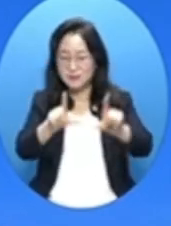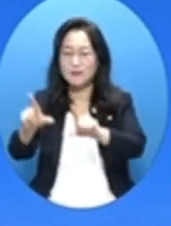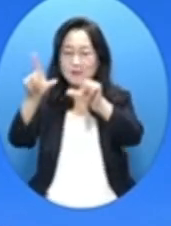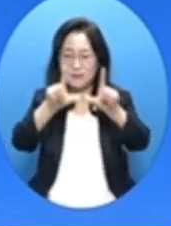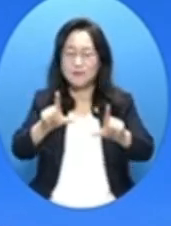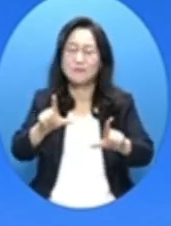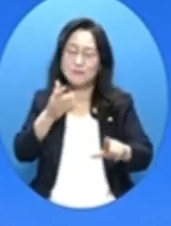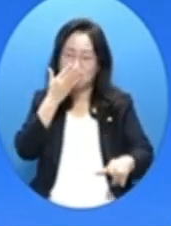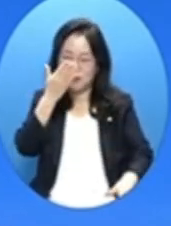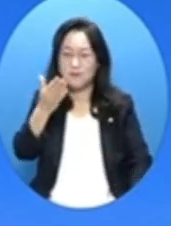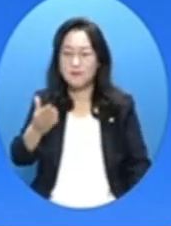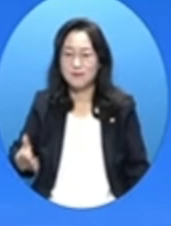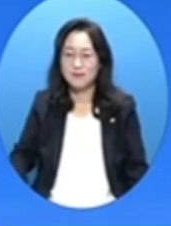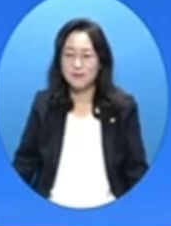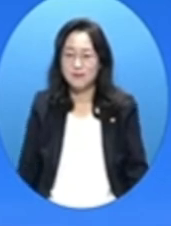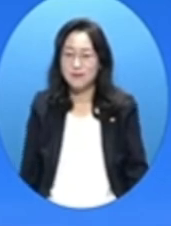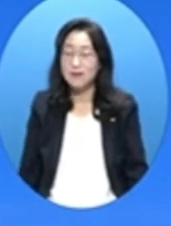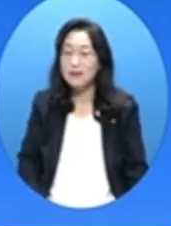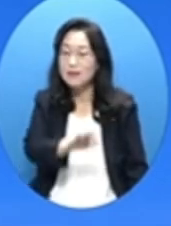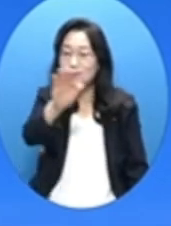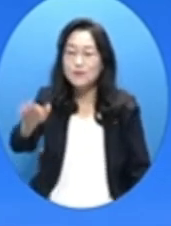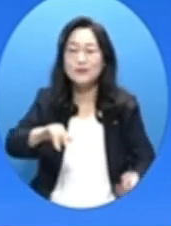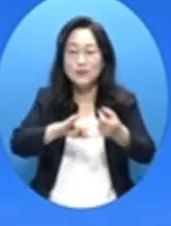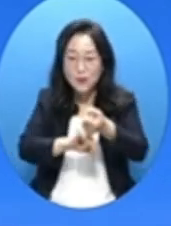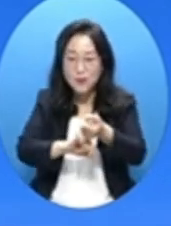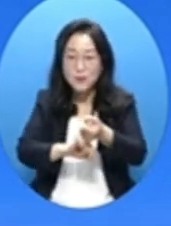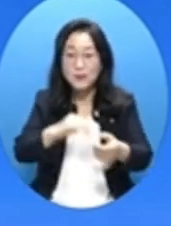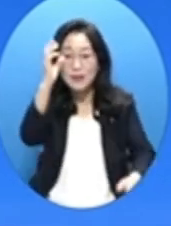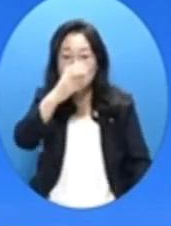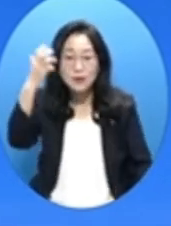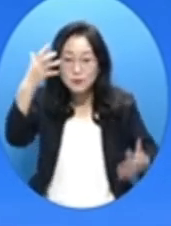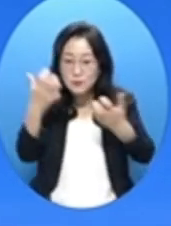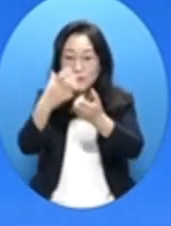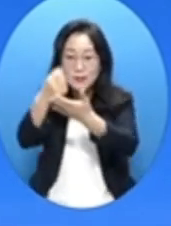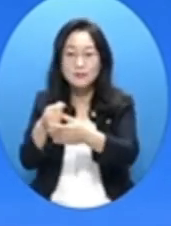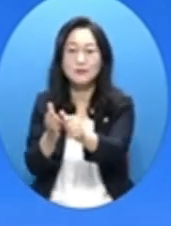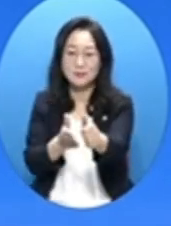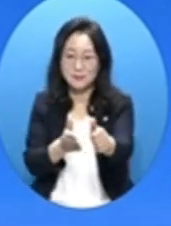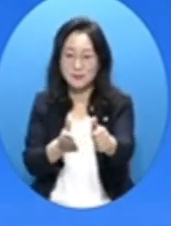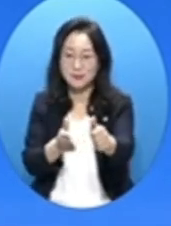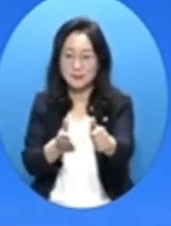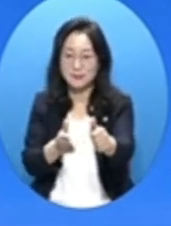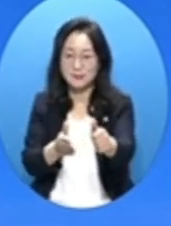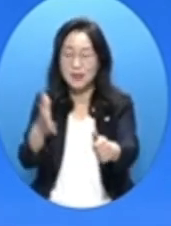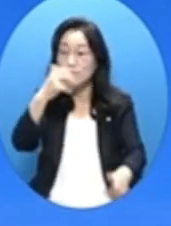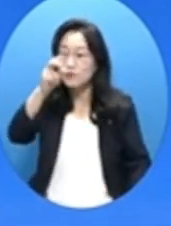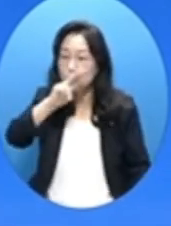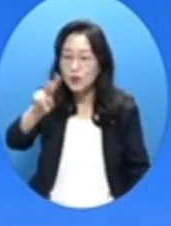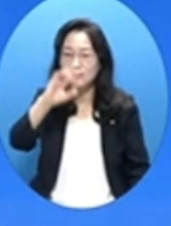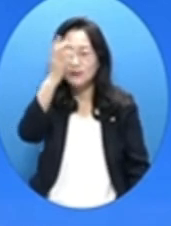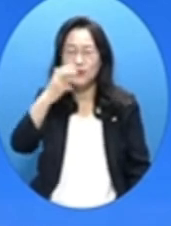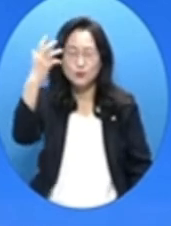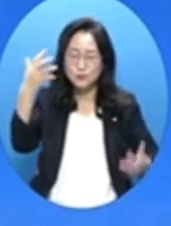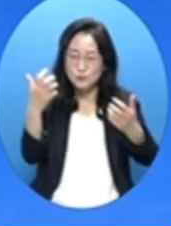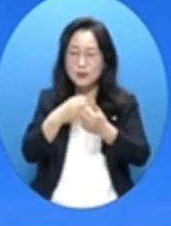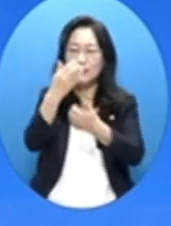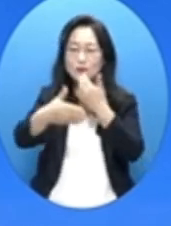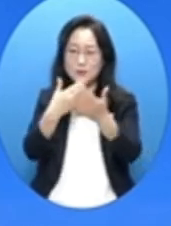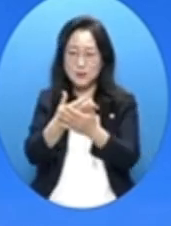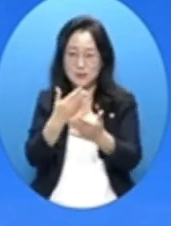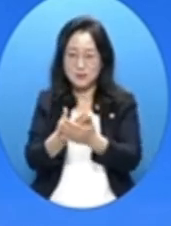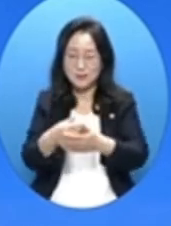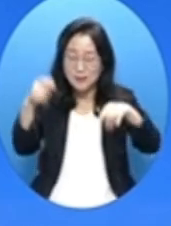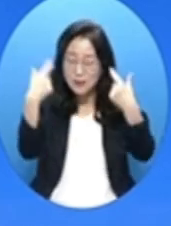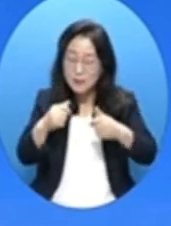있게 되는 것입니다. 그러므로 우리가 반드시 성령의 충만함을 받아야 됩니다. 주여 우리를 성령으로 충만케 하여 주어서